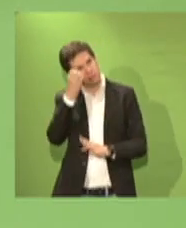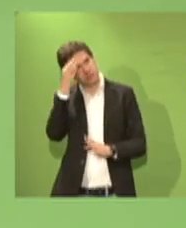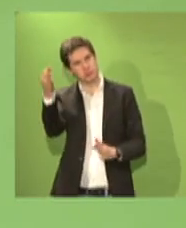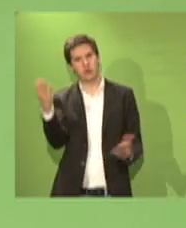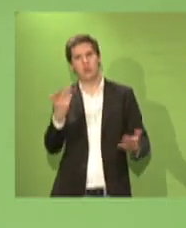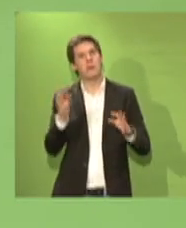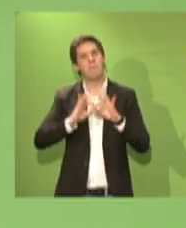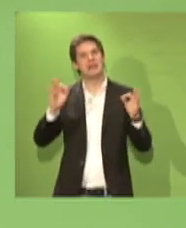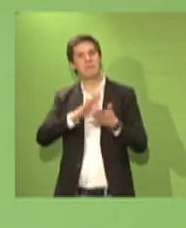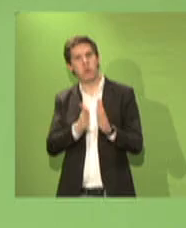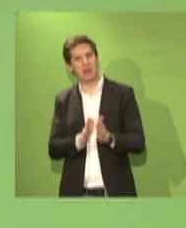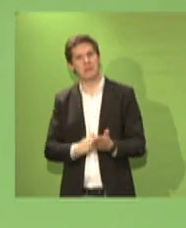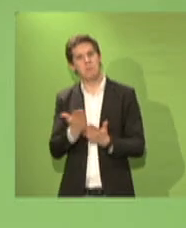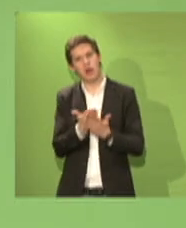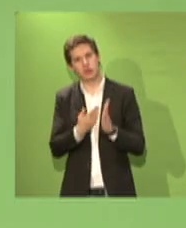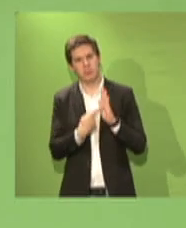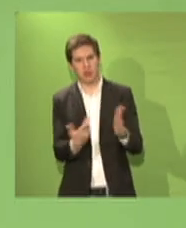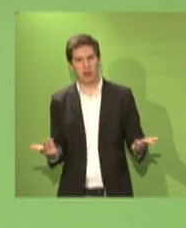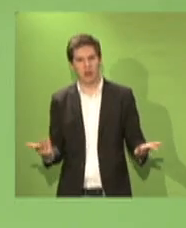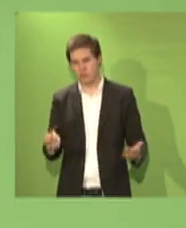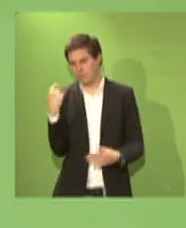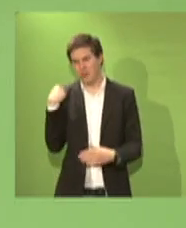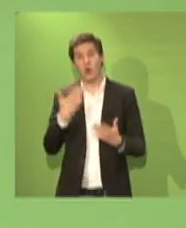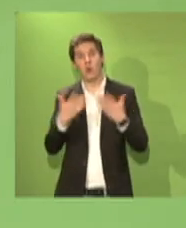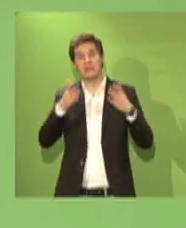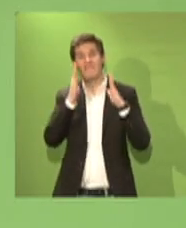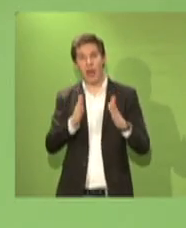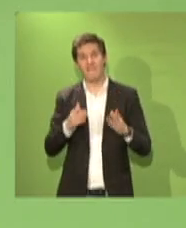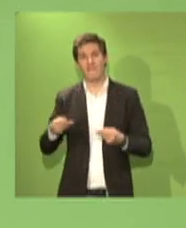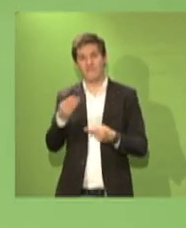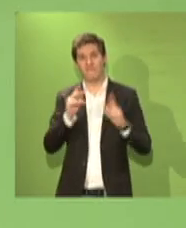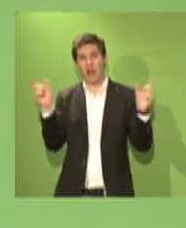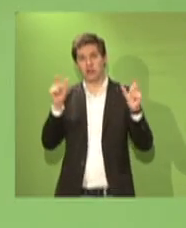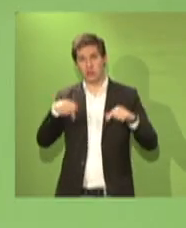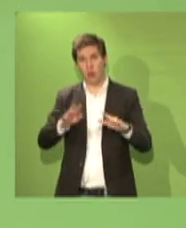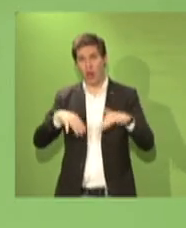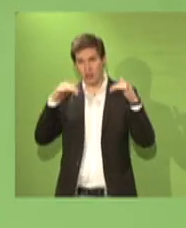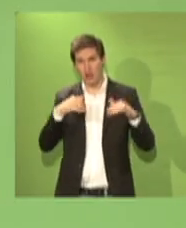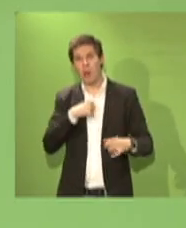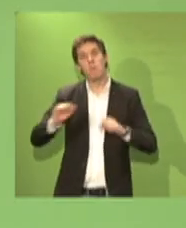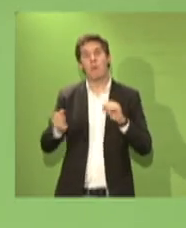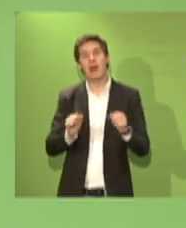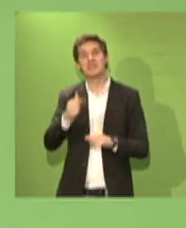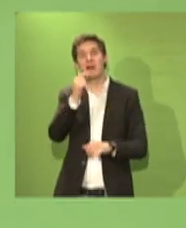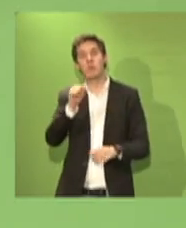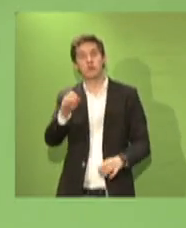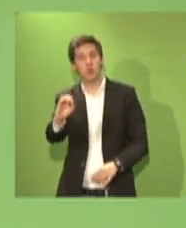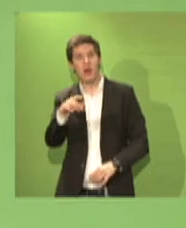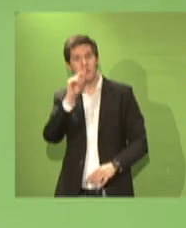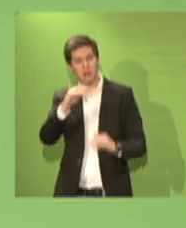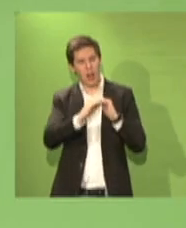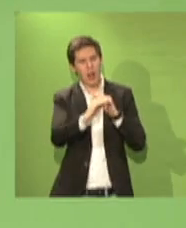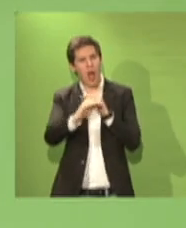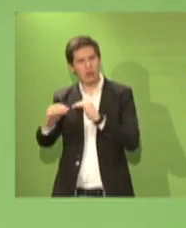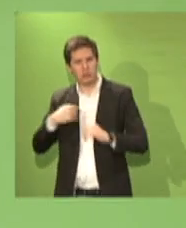Anfang April eine große Fachveranstaltung im Landtag, Mobilität 2.0, wo wir gerade aus ländlichen Kreisen Expertinnen und